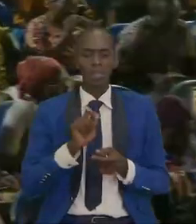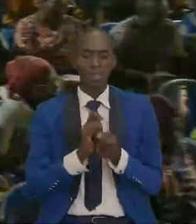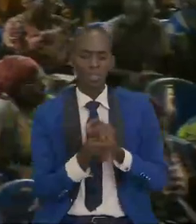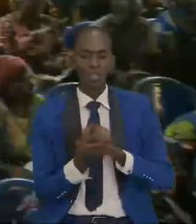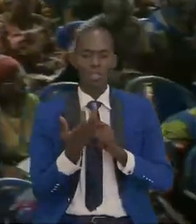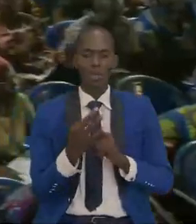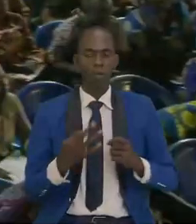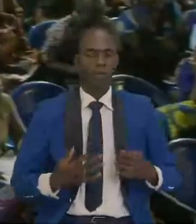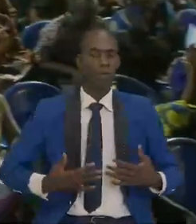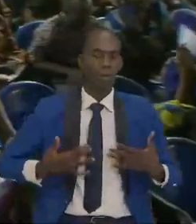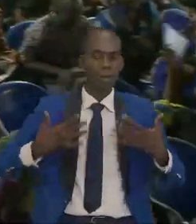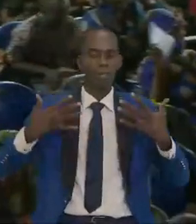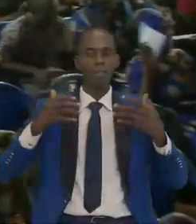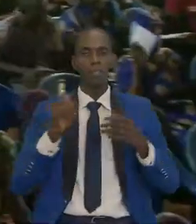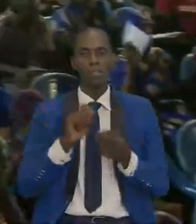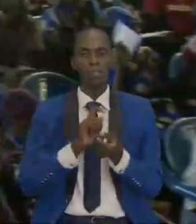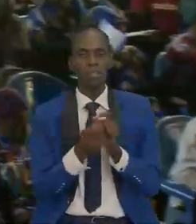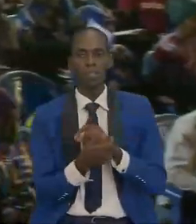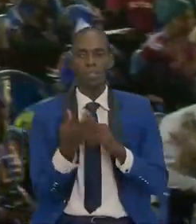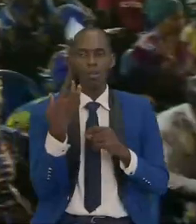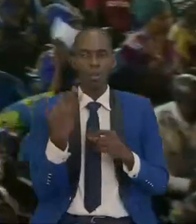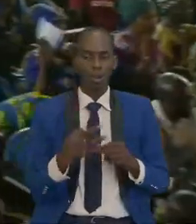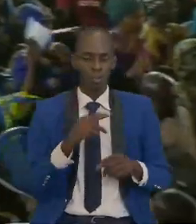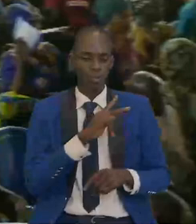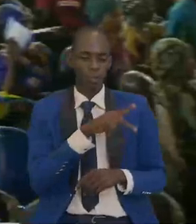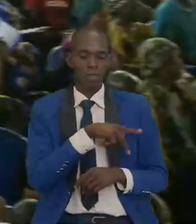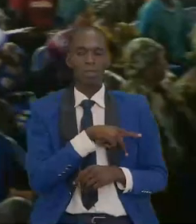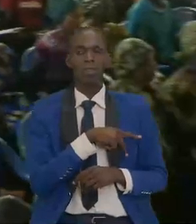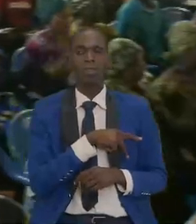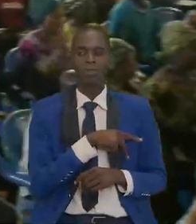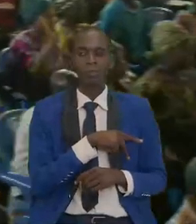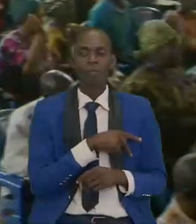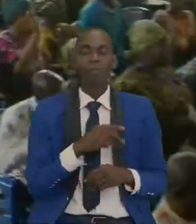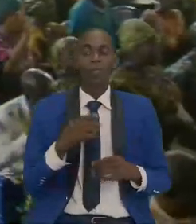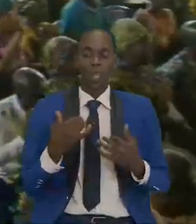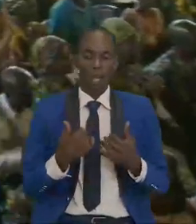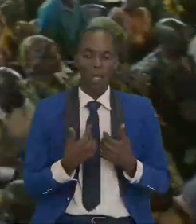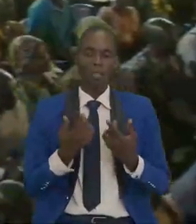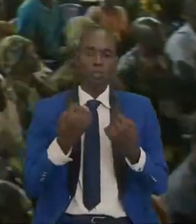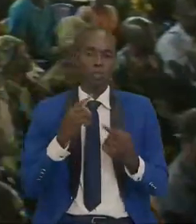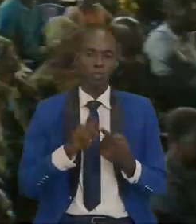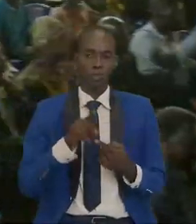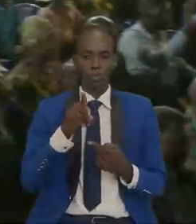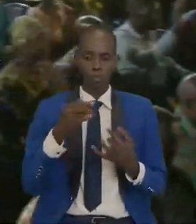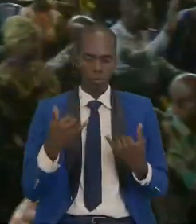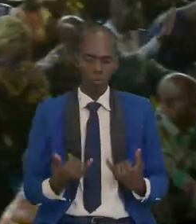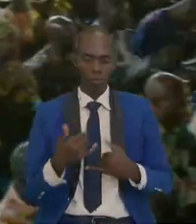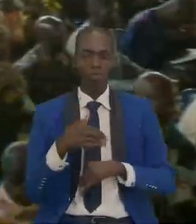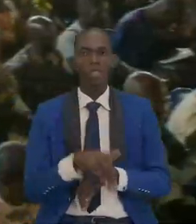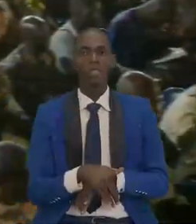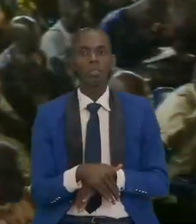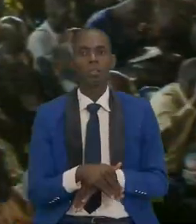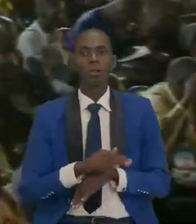Un changement de cœur. Un changement de vie. Un changement de